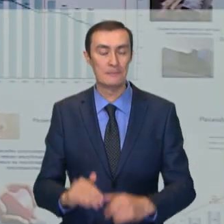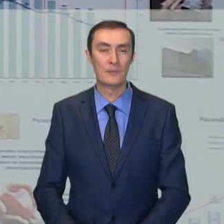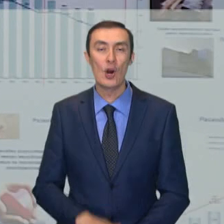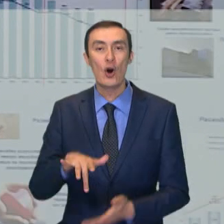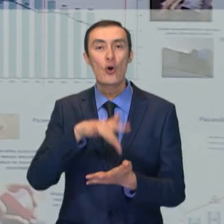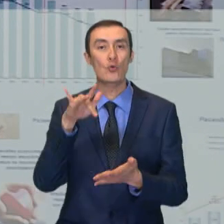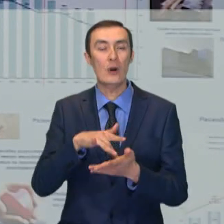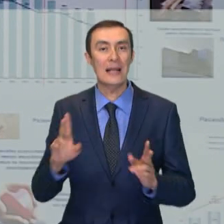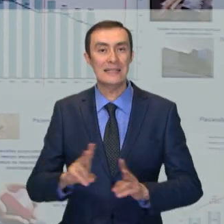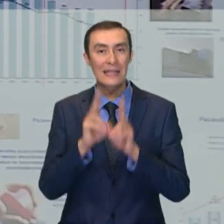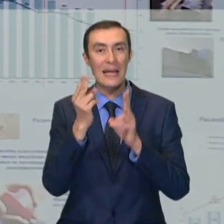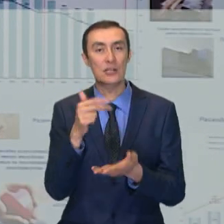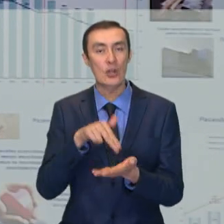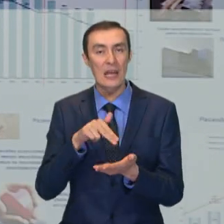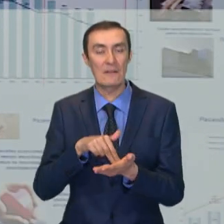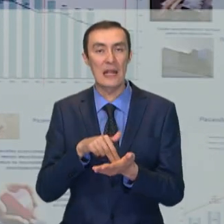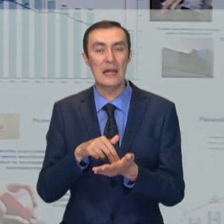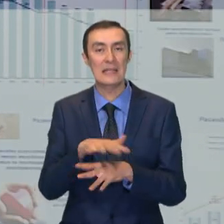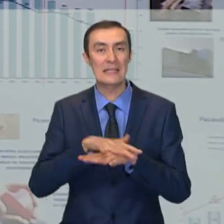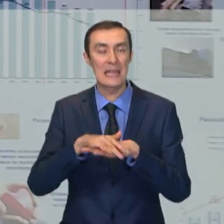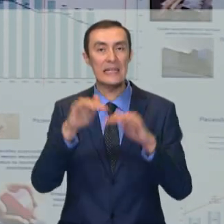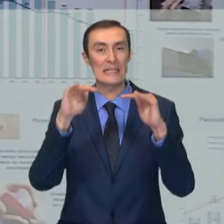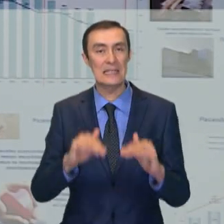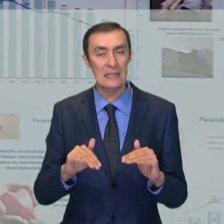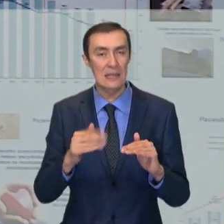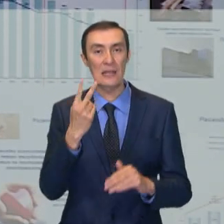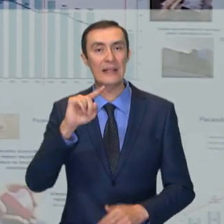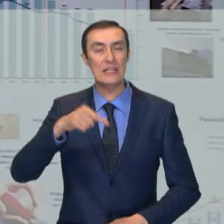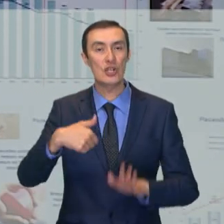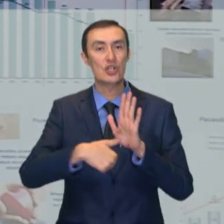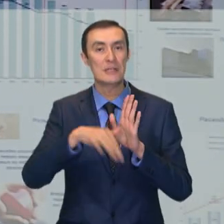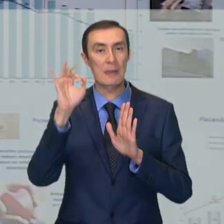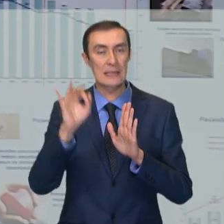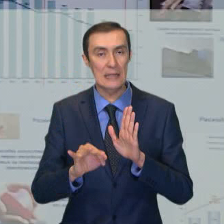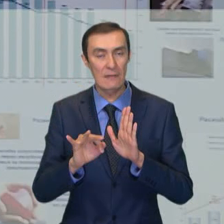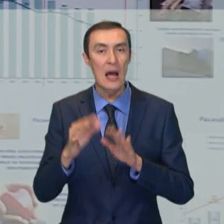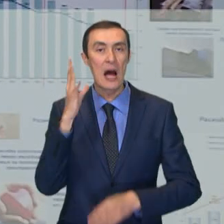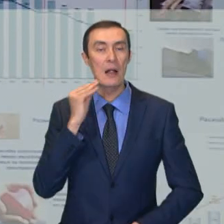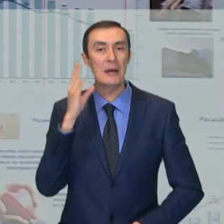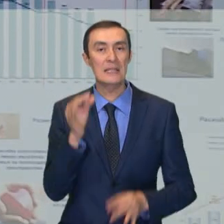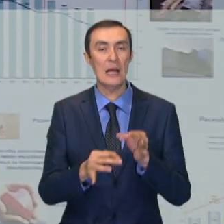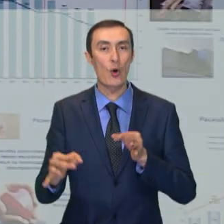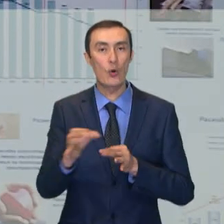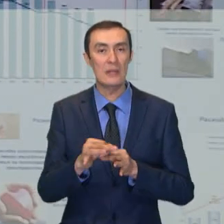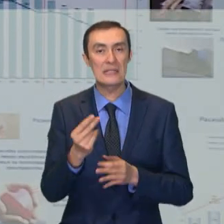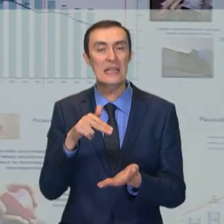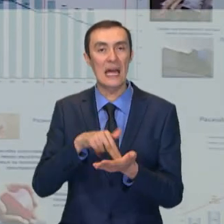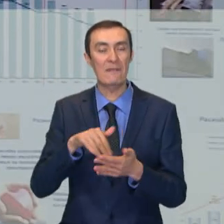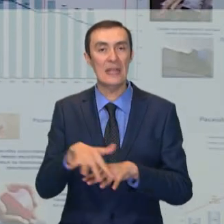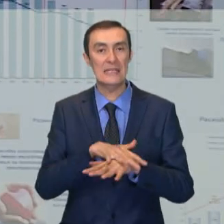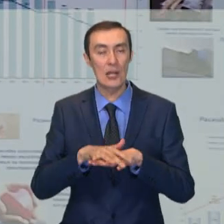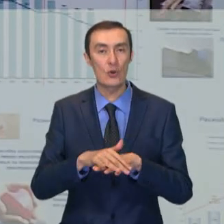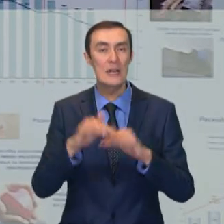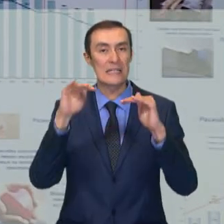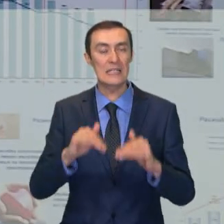городе Астана тариф для населения снижится на 2,6%. В Алматинской области тариф для населения снизится